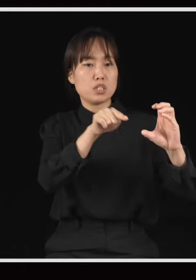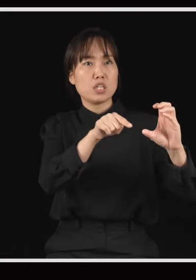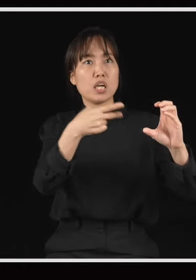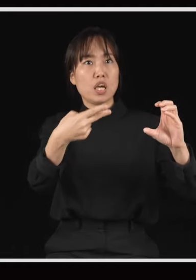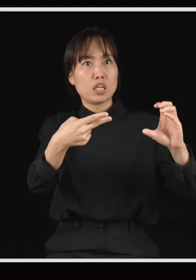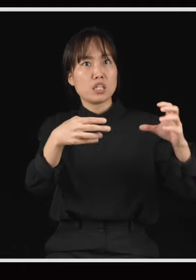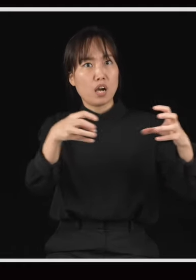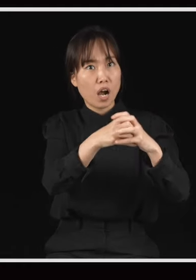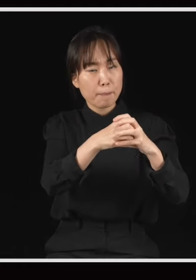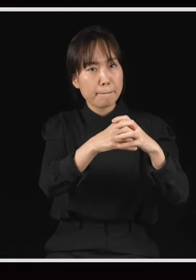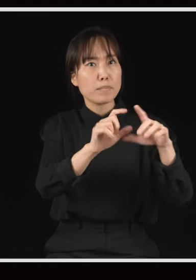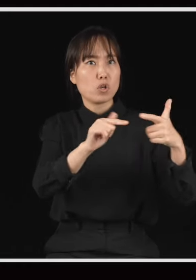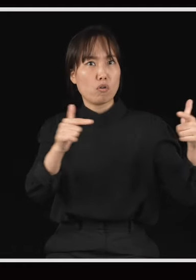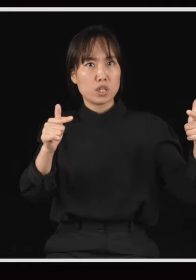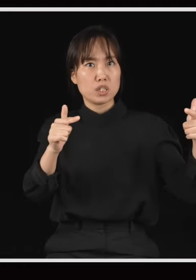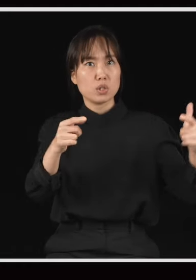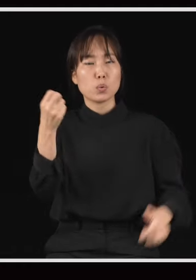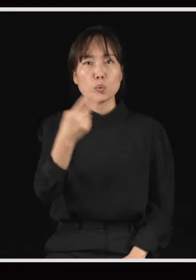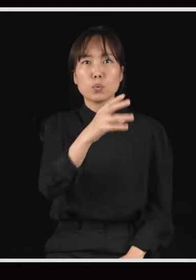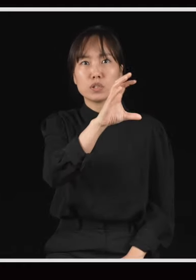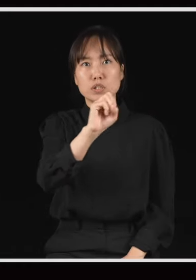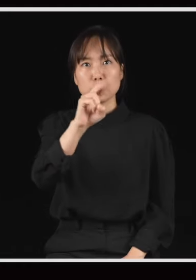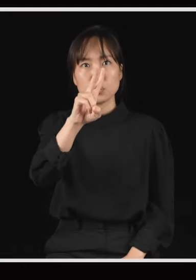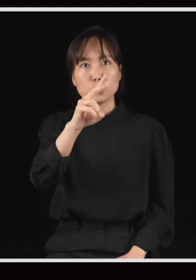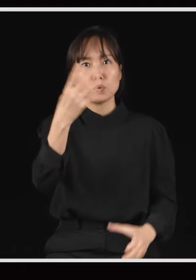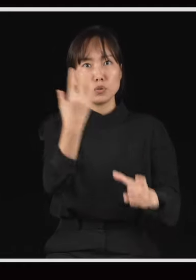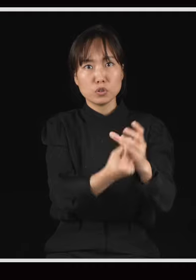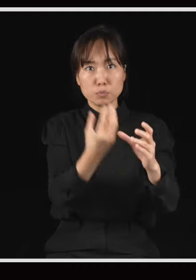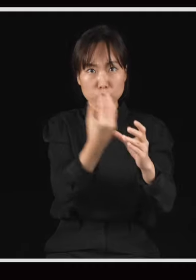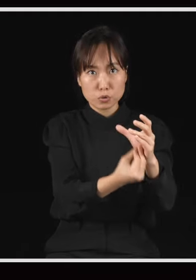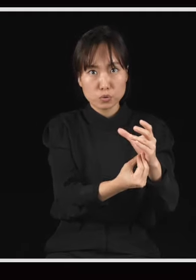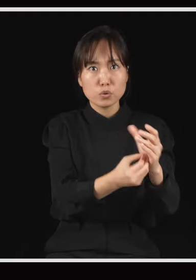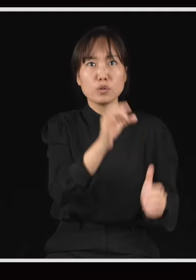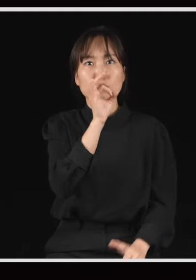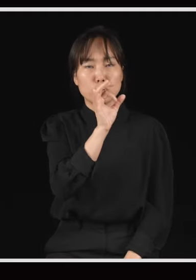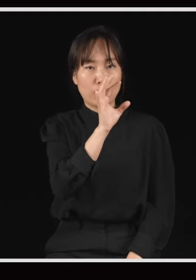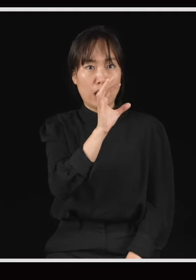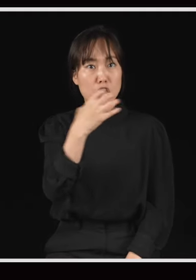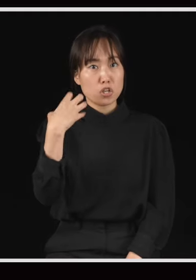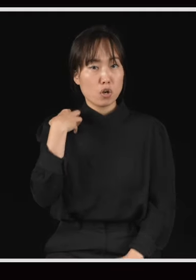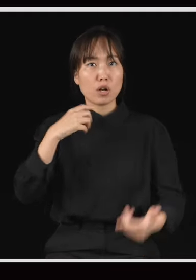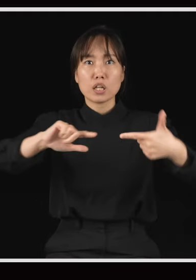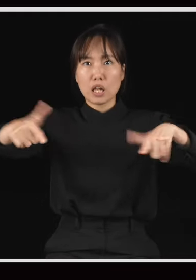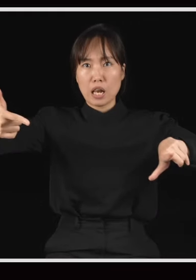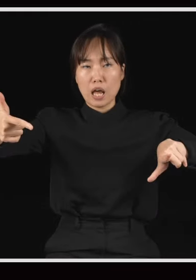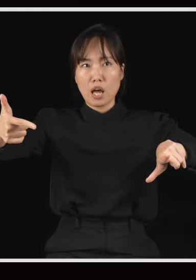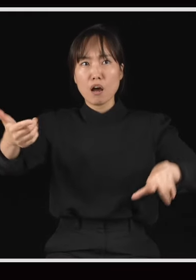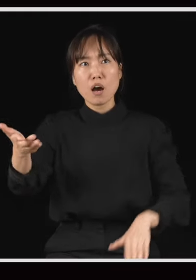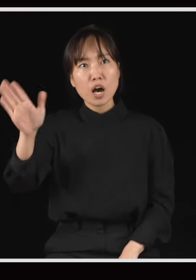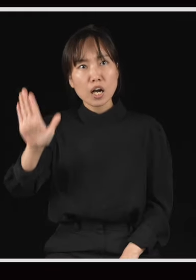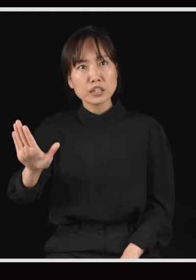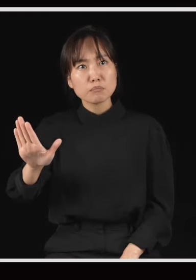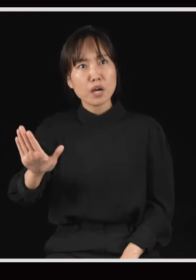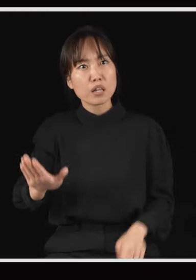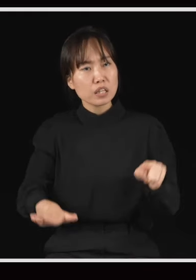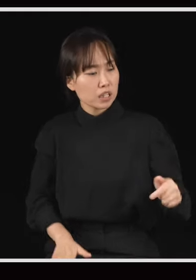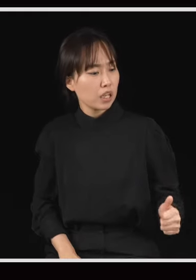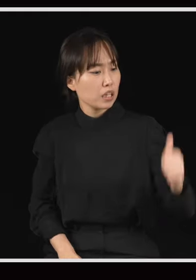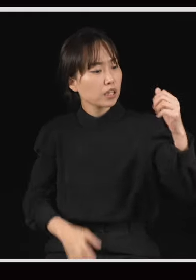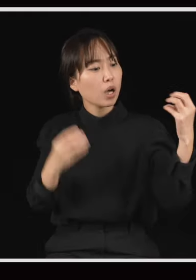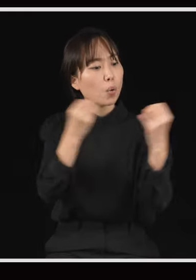어떤 그 유기화학 물질이나 기본적인 이산화탄소는 걸러주지 못해요. 기능이 달라요. 두 개를 오해하시는 경우가